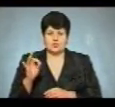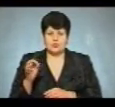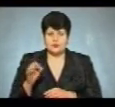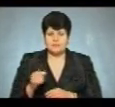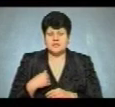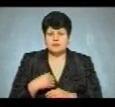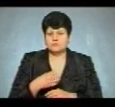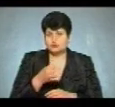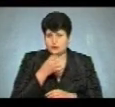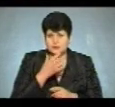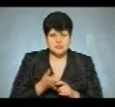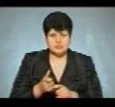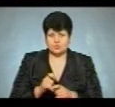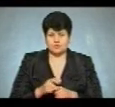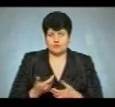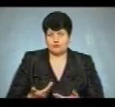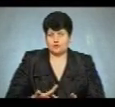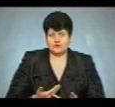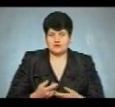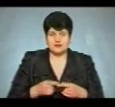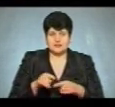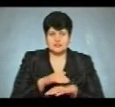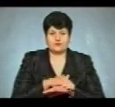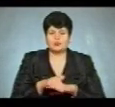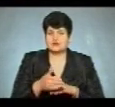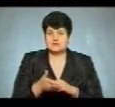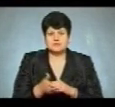Мені дуже подобається проживати на даній вулиці.